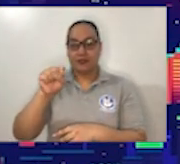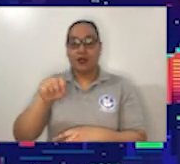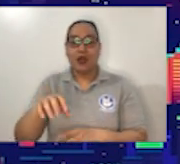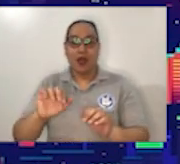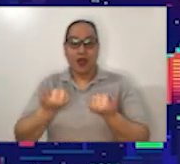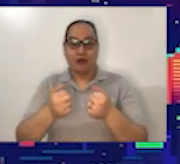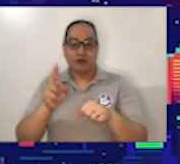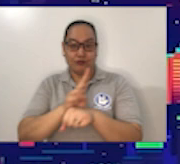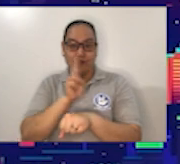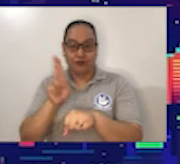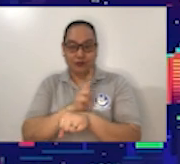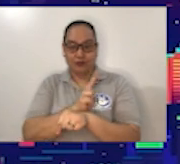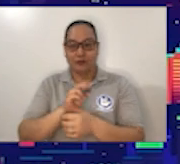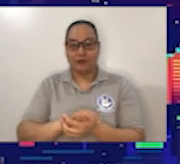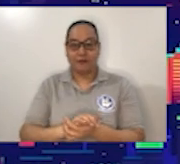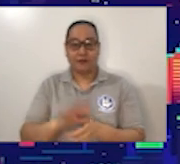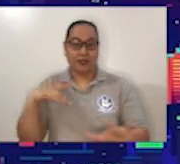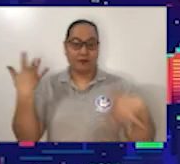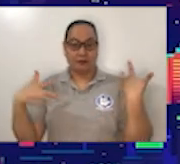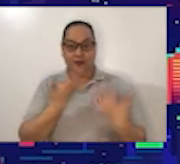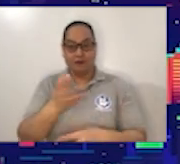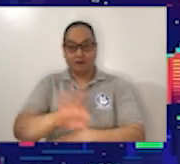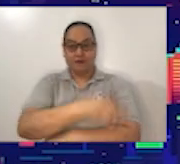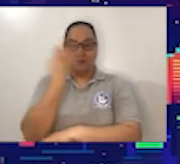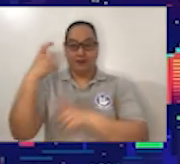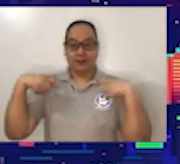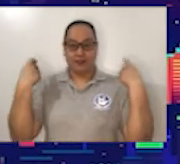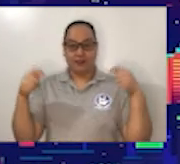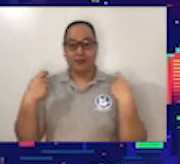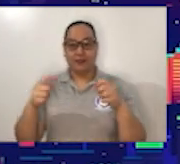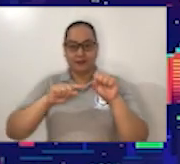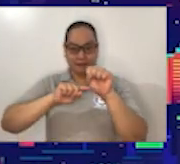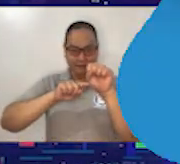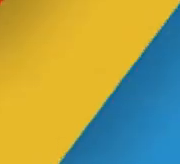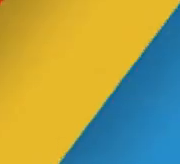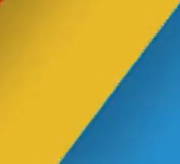Excited na ba kayo, Fernandino Teens? Tara, simulan na natin.